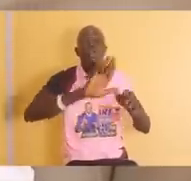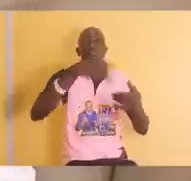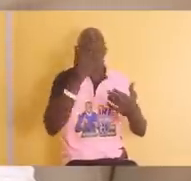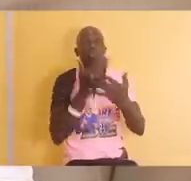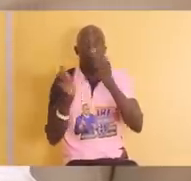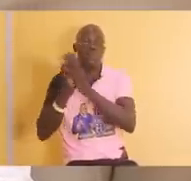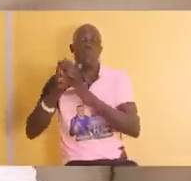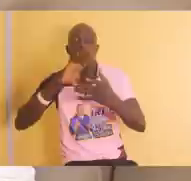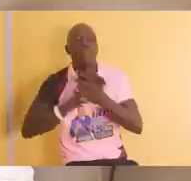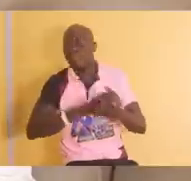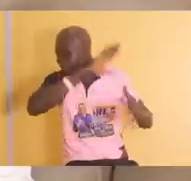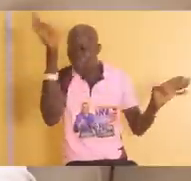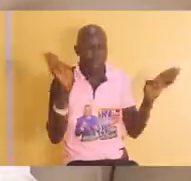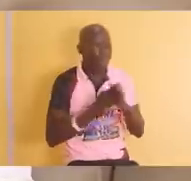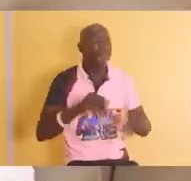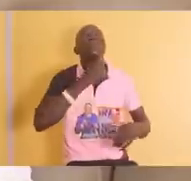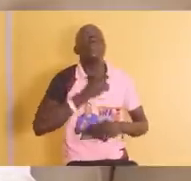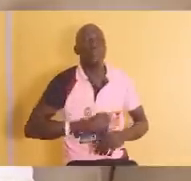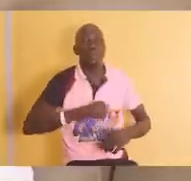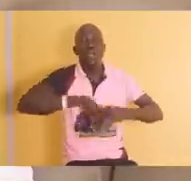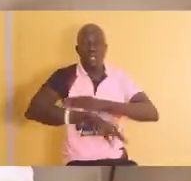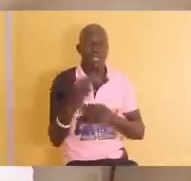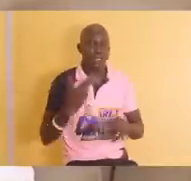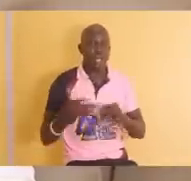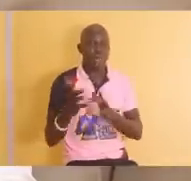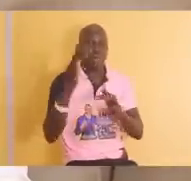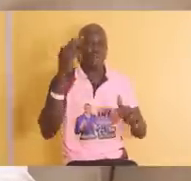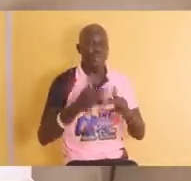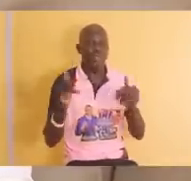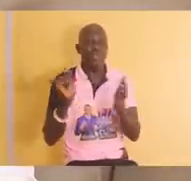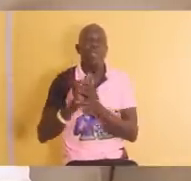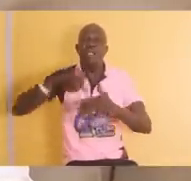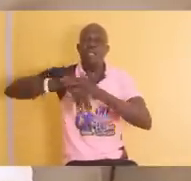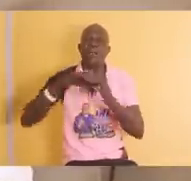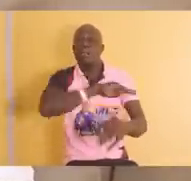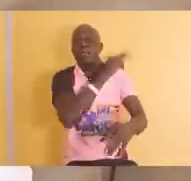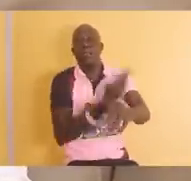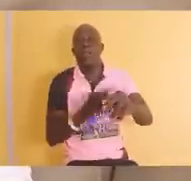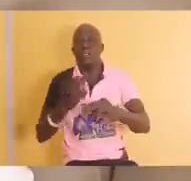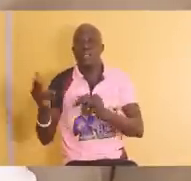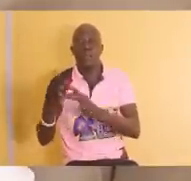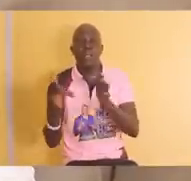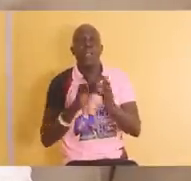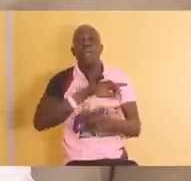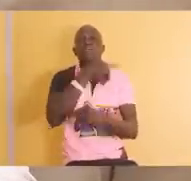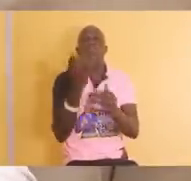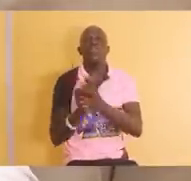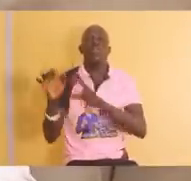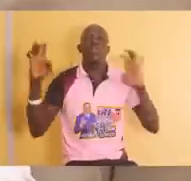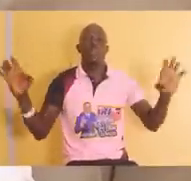Amen. Amen. Amen. Amen. Amen. Amen. Amen. Amen. Amen. Amen. Amen. Amen. Amen. Amen. Amen. Amen. Amen. Amen. Amen. Amen. Amen. Amen. Amen. Amen. Amen. Amen. Amen. Amen.